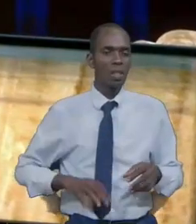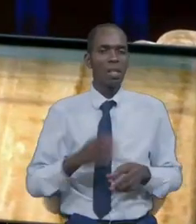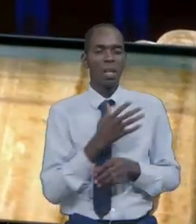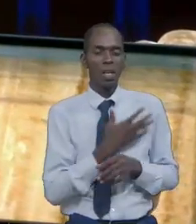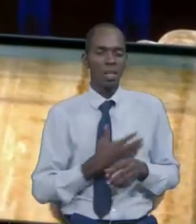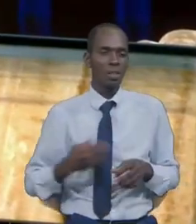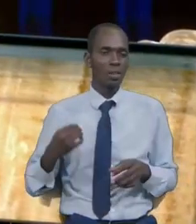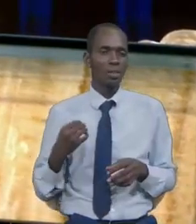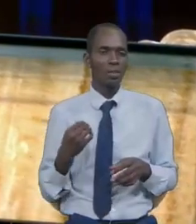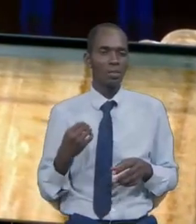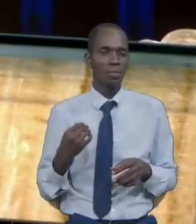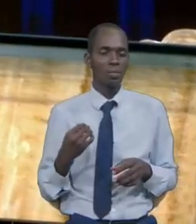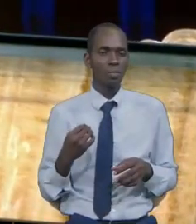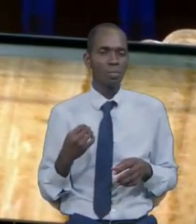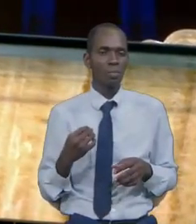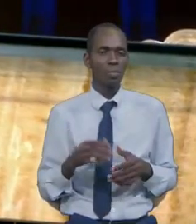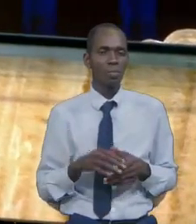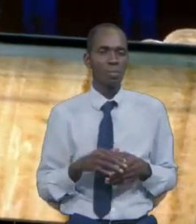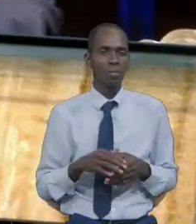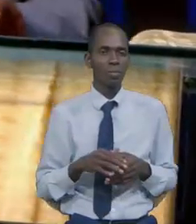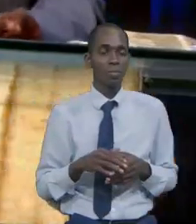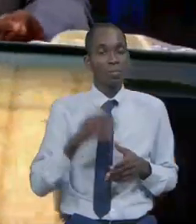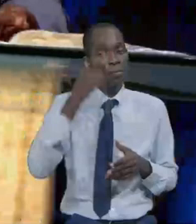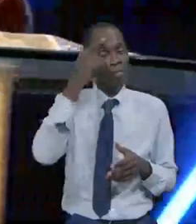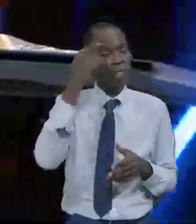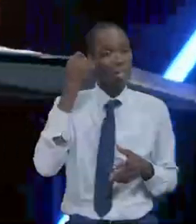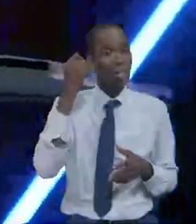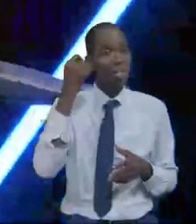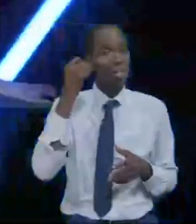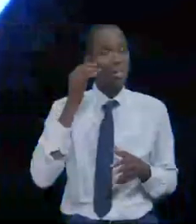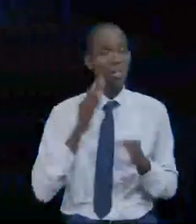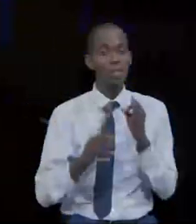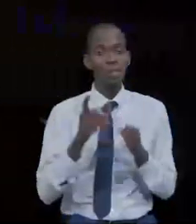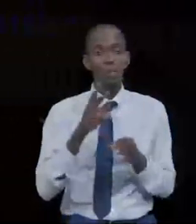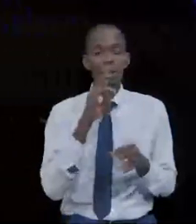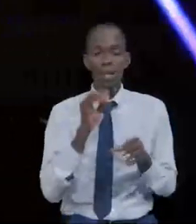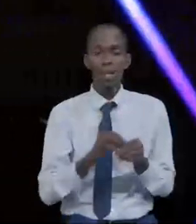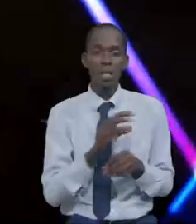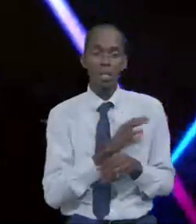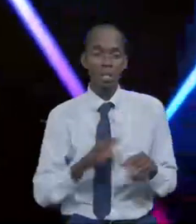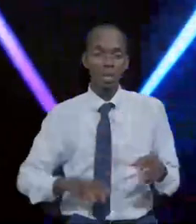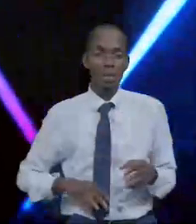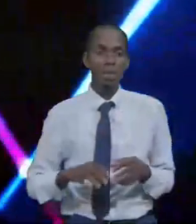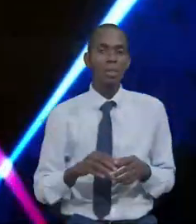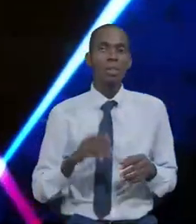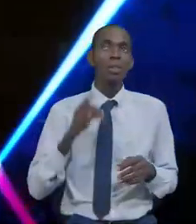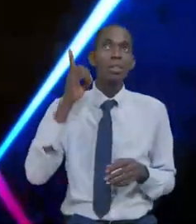et puis embrasser le mensonge et la séduction. Parce que si tu es en Christ, il est la